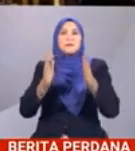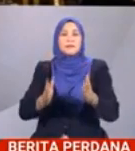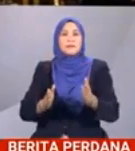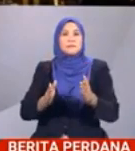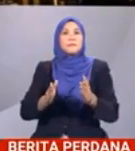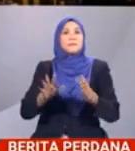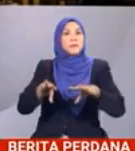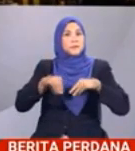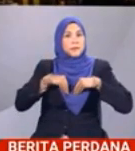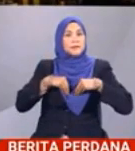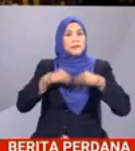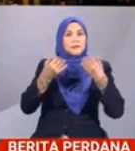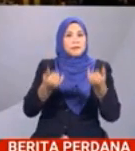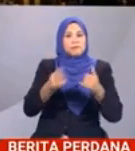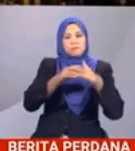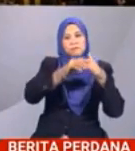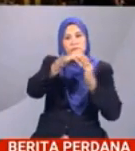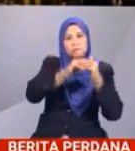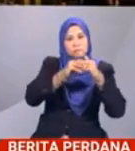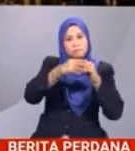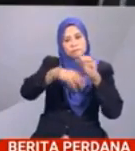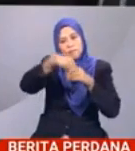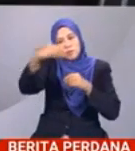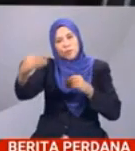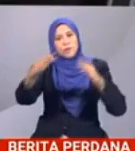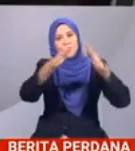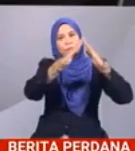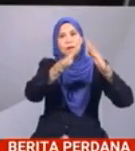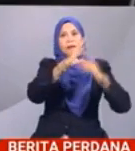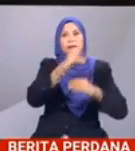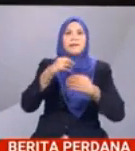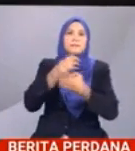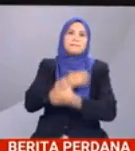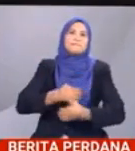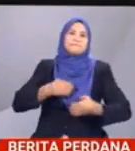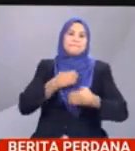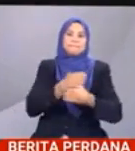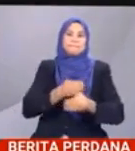memandangkan terdapat kelonggaran untuk keluar rumah dan beriadah.